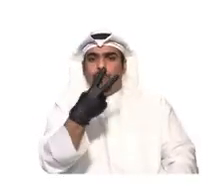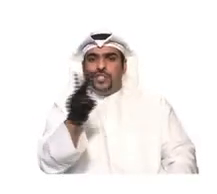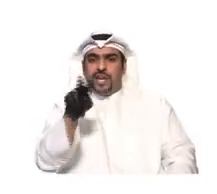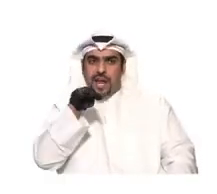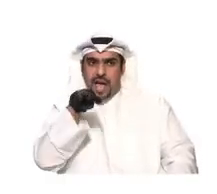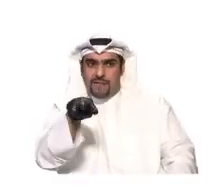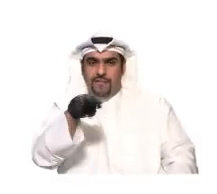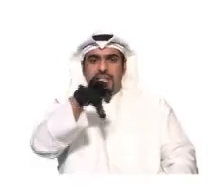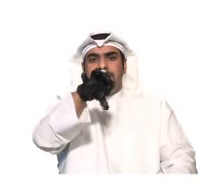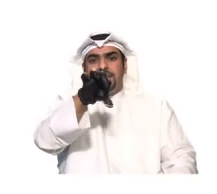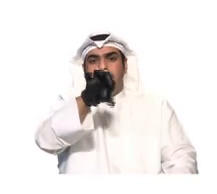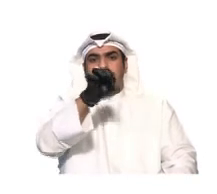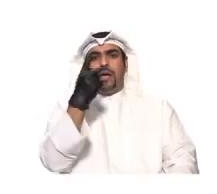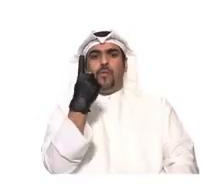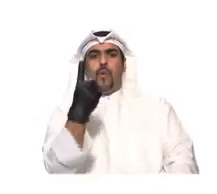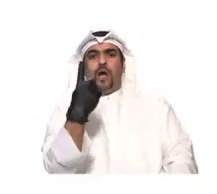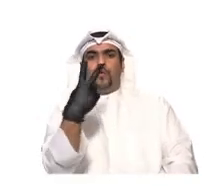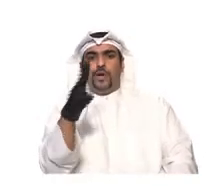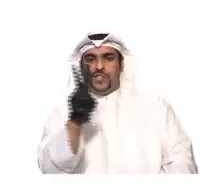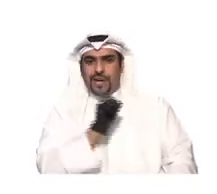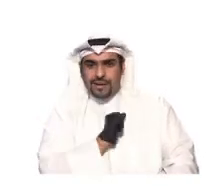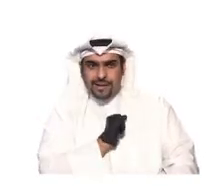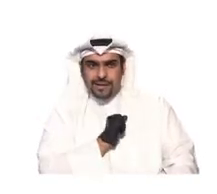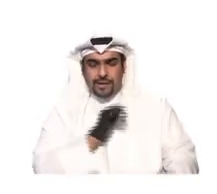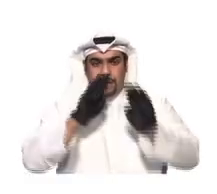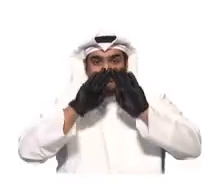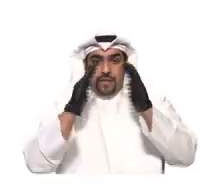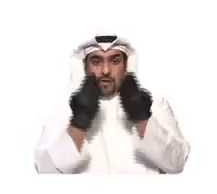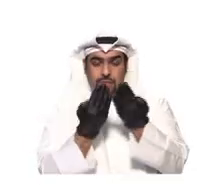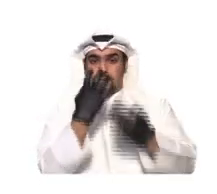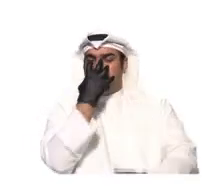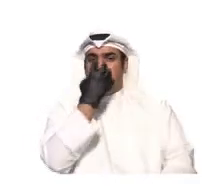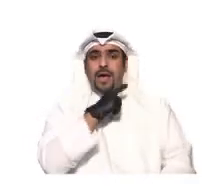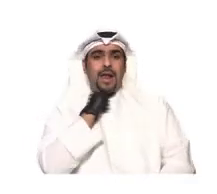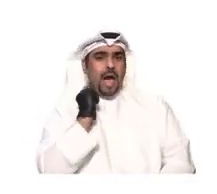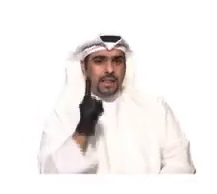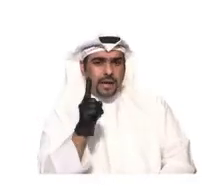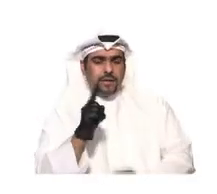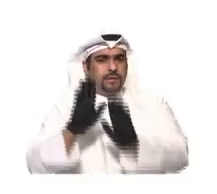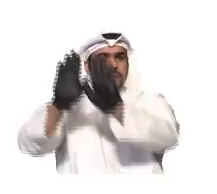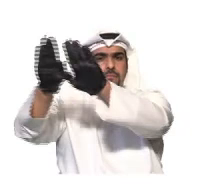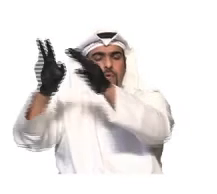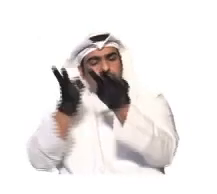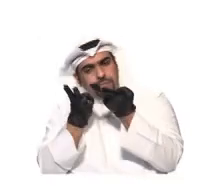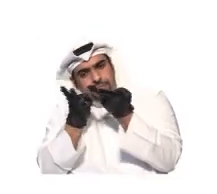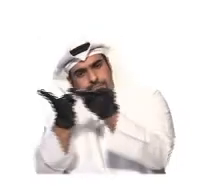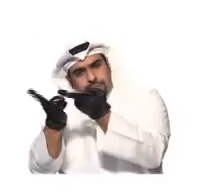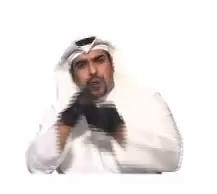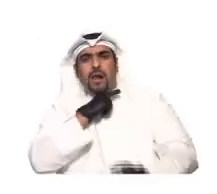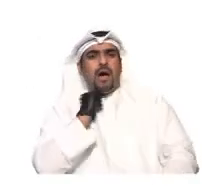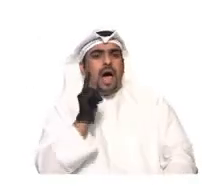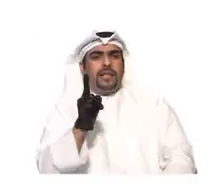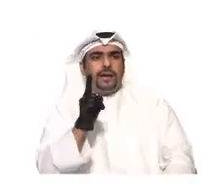29921 حالة. فيما يخص العناية المركزة، فقد بلغت الحالات التي استدعت الرعاية الطبية في